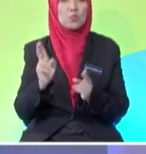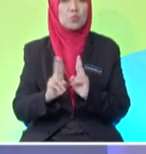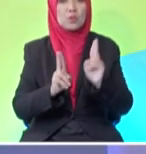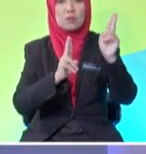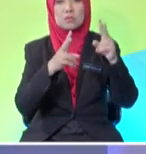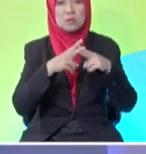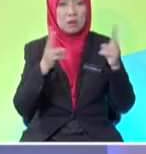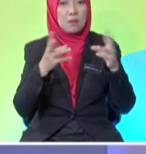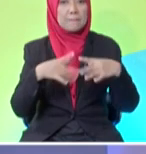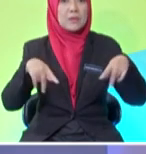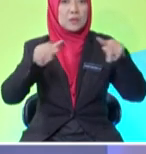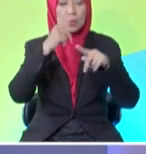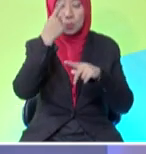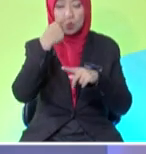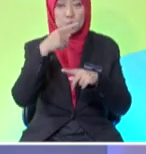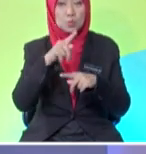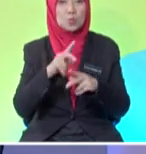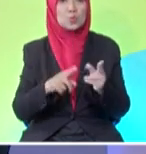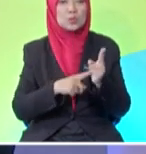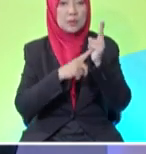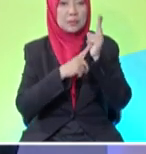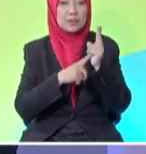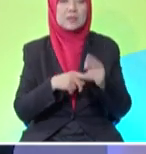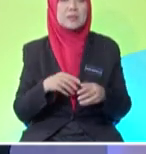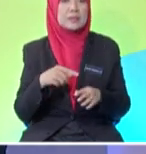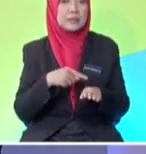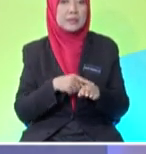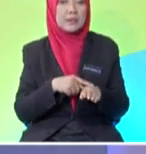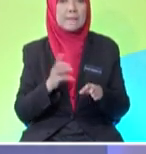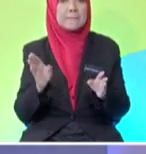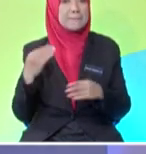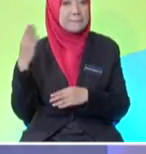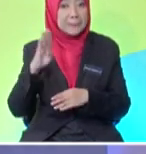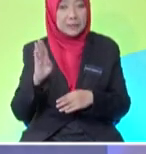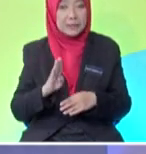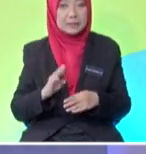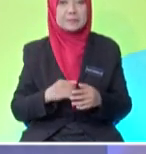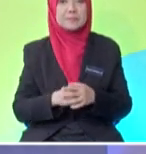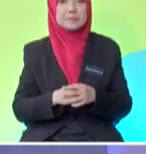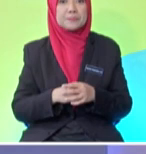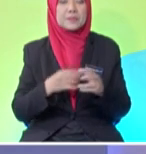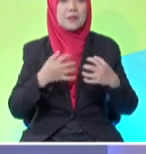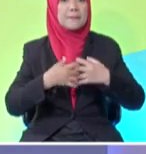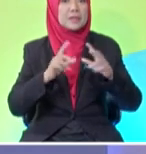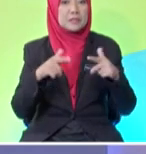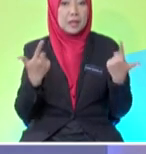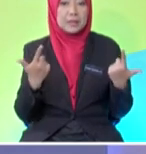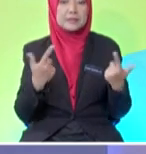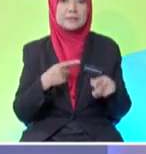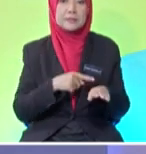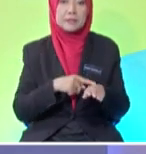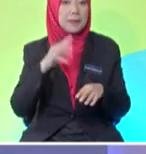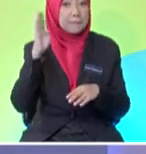dan menjadi keperluan utama di bengkel-bengkel Oke jenis mesin yang lain yang ada di bengkel muslim